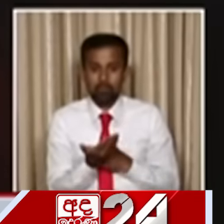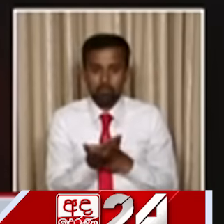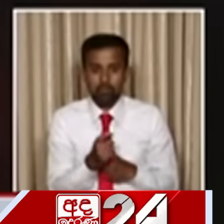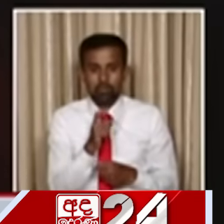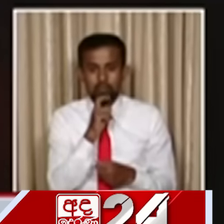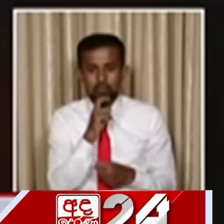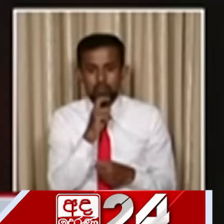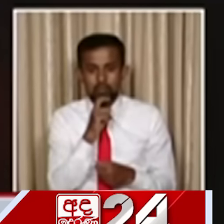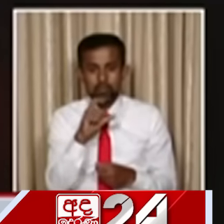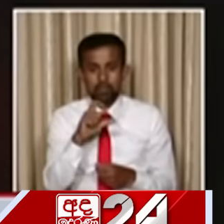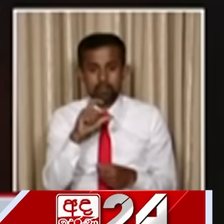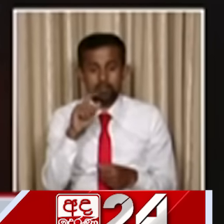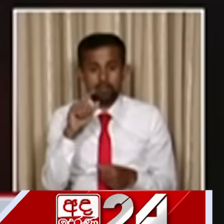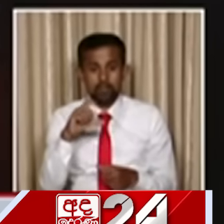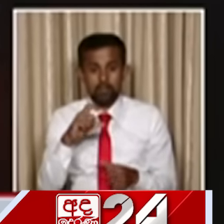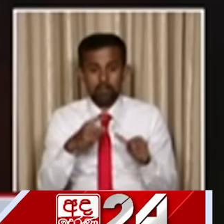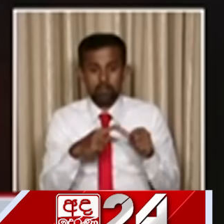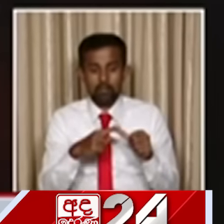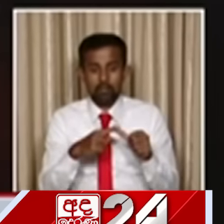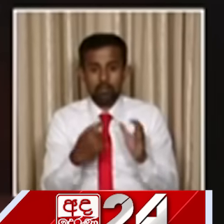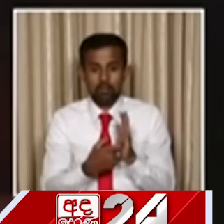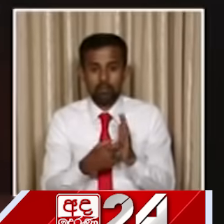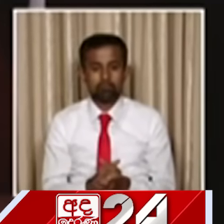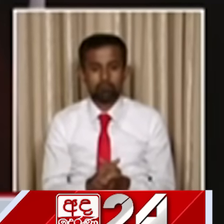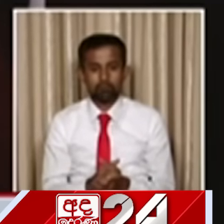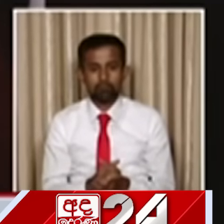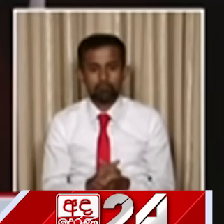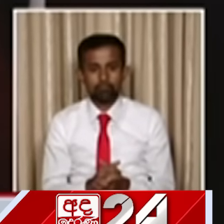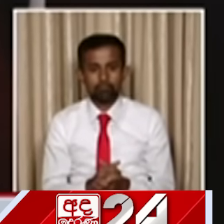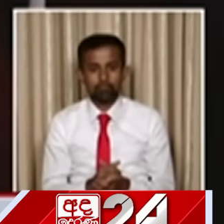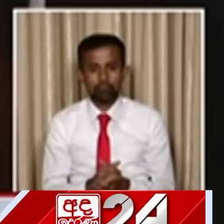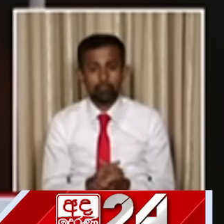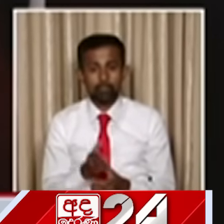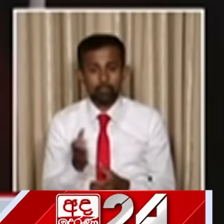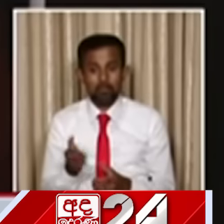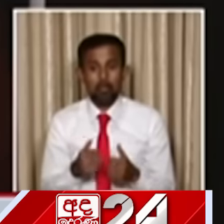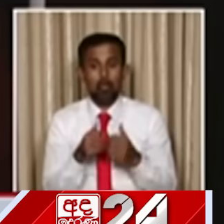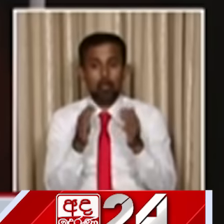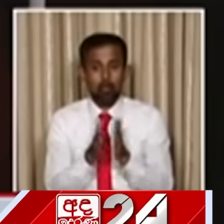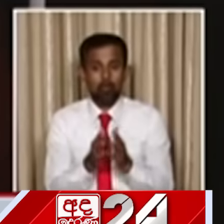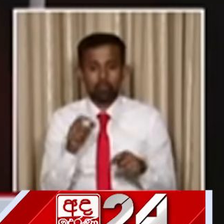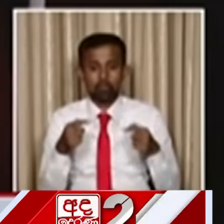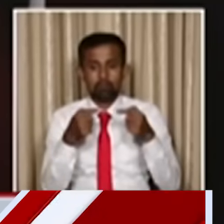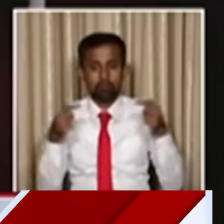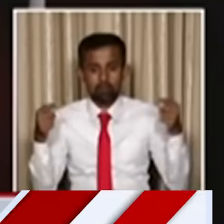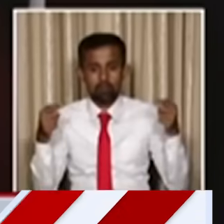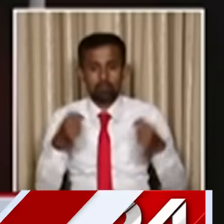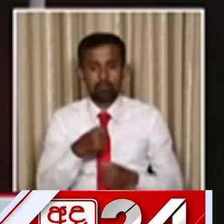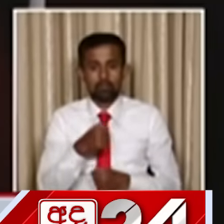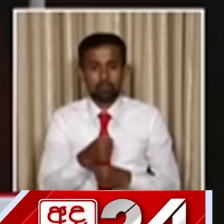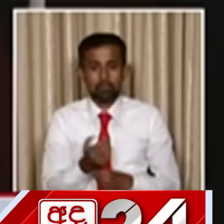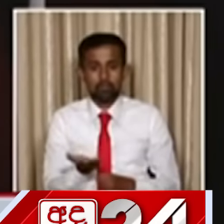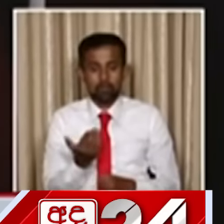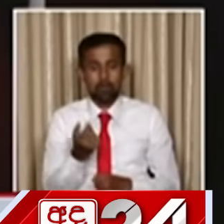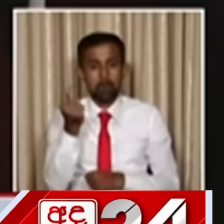අද ප්‍රශ්නයක් යොමු කළා. එහිදී ආණ්ඩු පක්ෂයෙන් දැඩි විරෝධයක් එල්ල වුණා. මෙම සියලු වගකීම් යුත්තන්ට එරෙහිව රජයේ ගනු